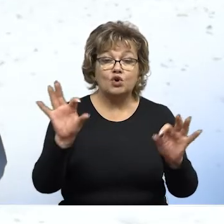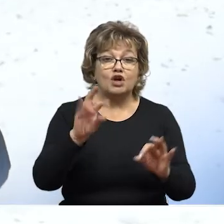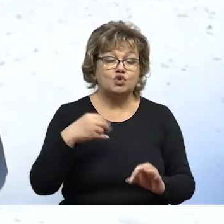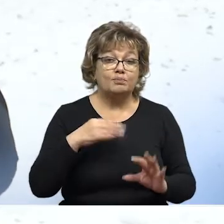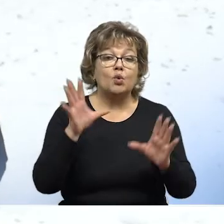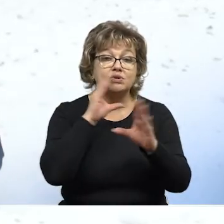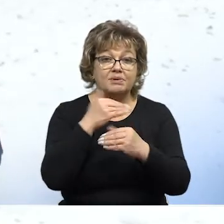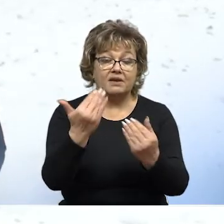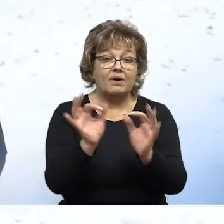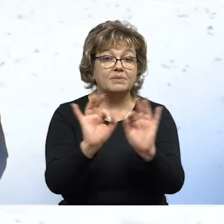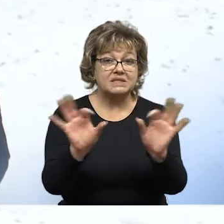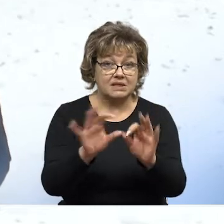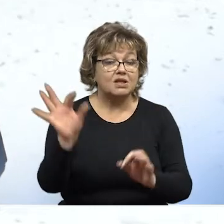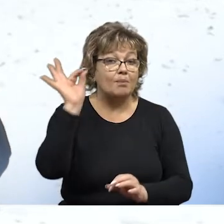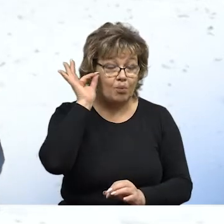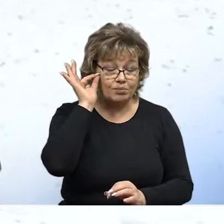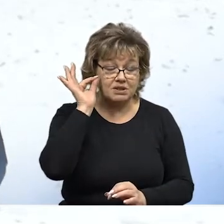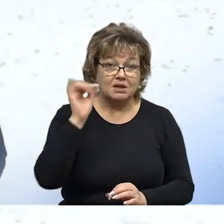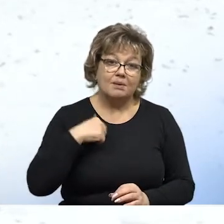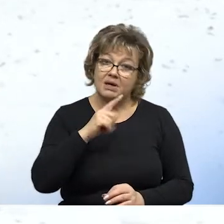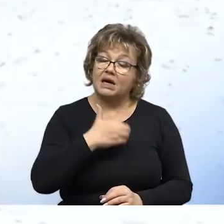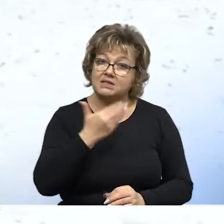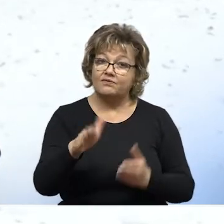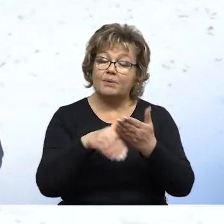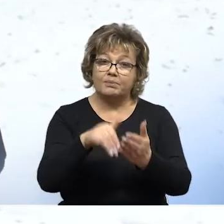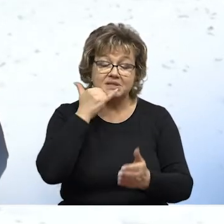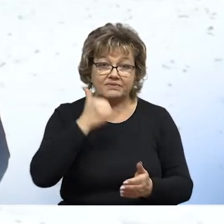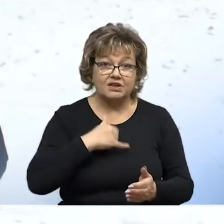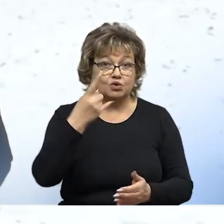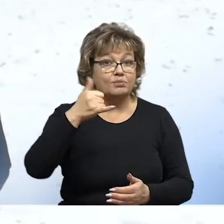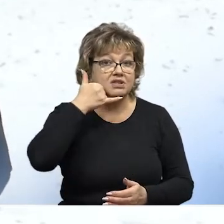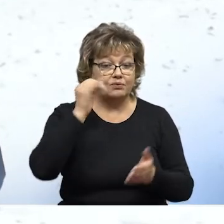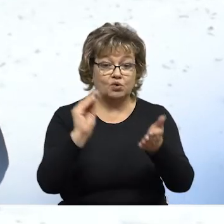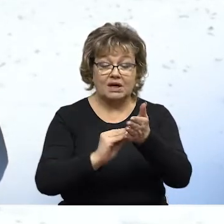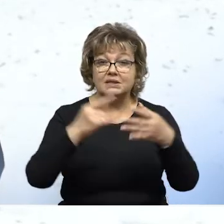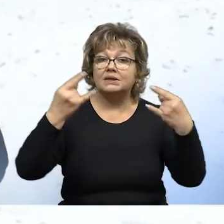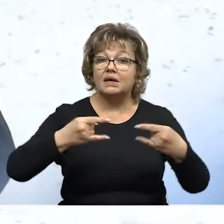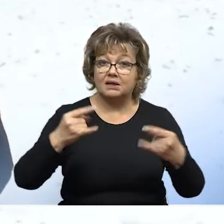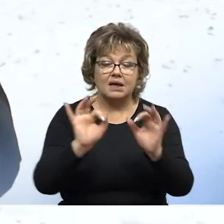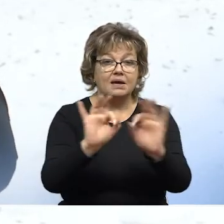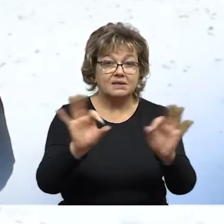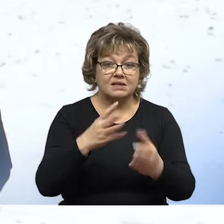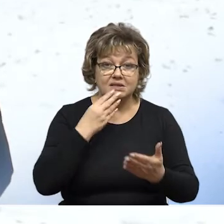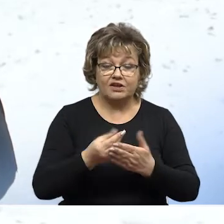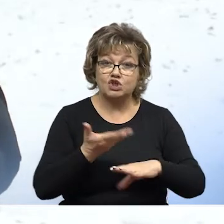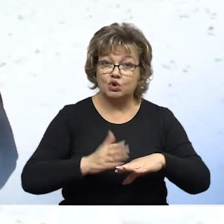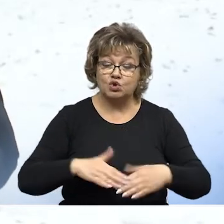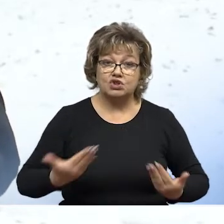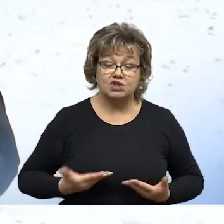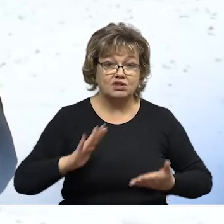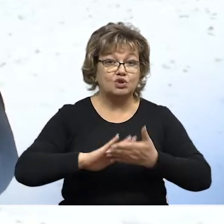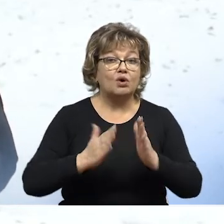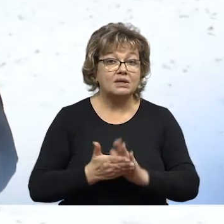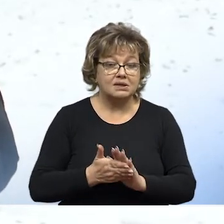Это все, о чем мы успели вам сегодня рассказать. И помните, мы очень хотим вам помочь. Звоните по номеру телефона, указанному на экране, рассказывайте